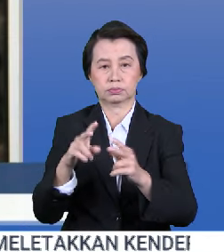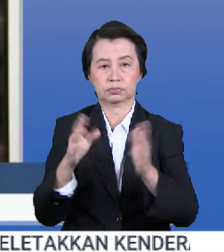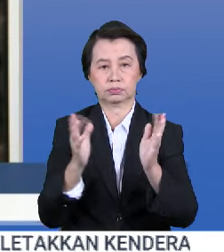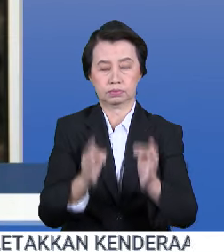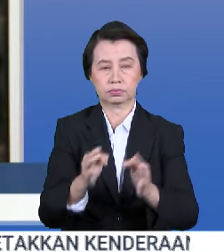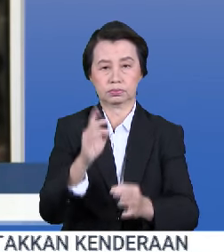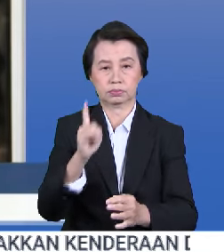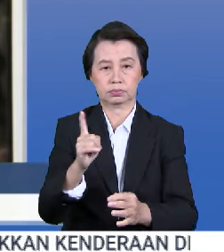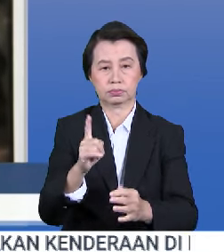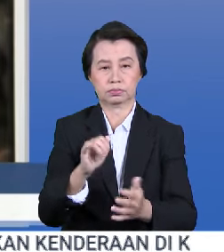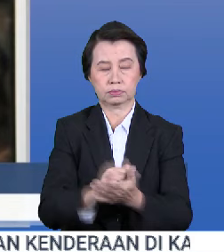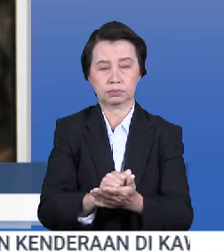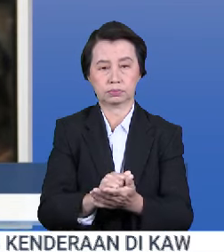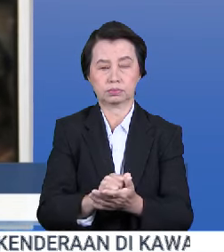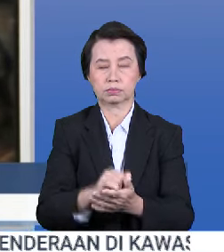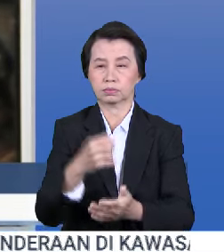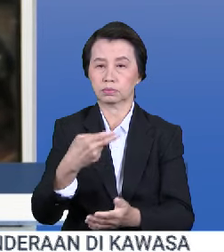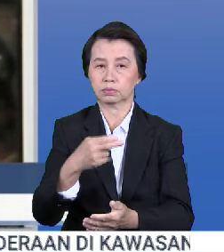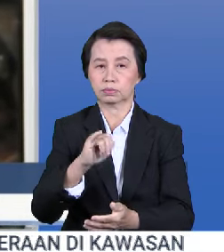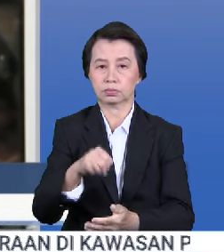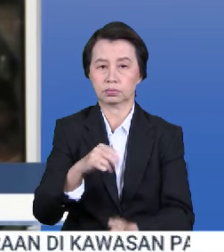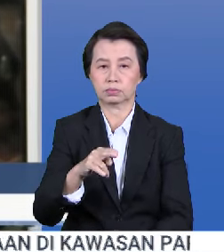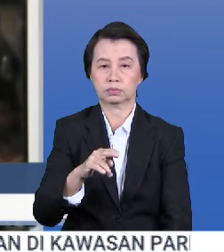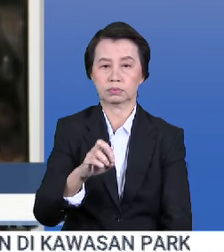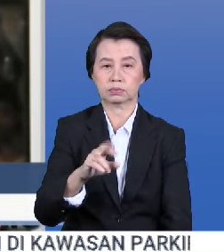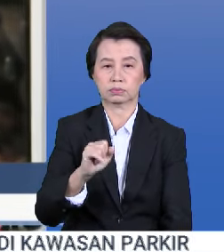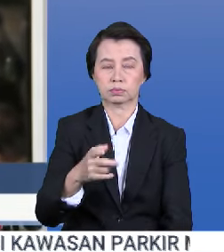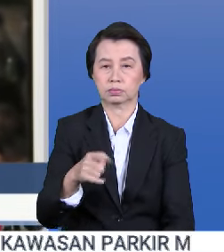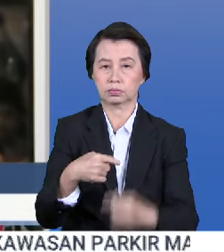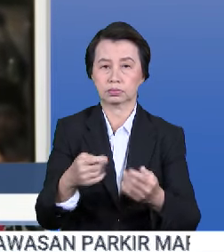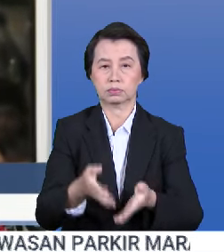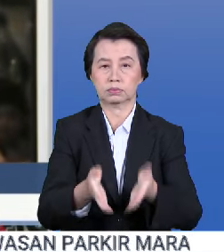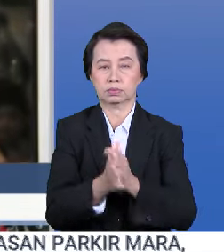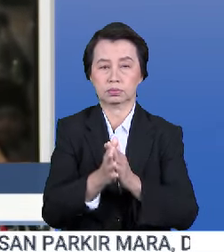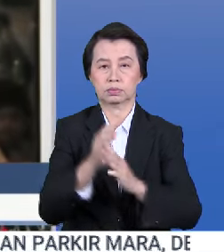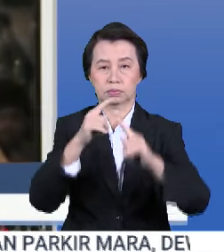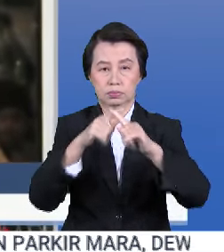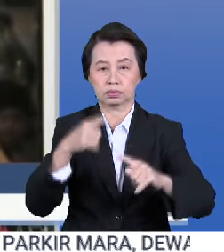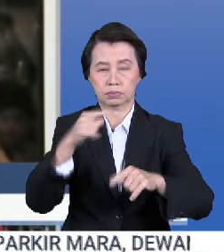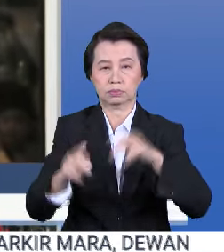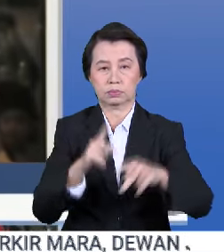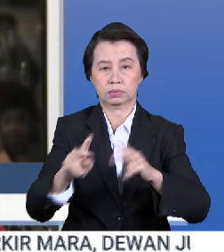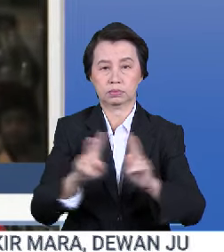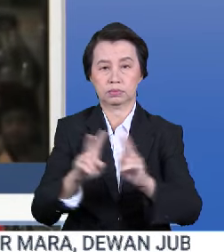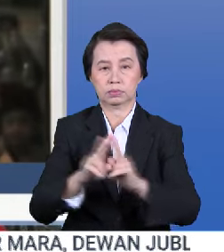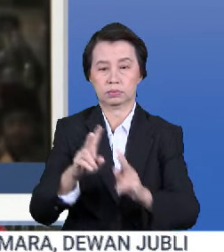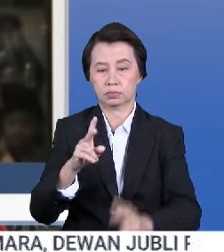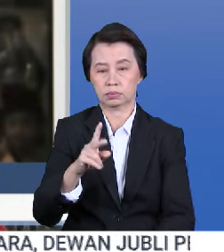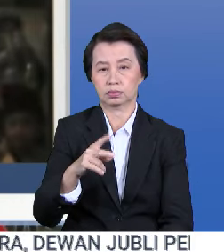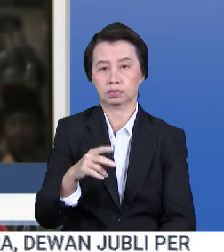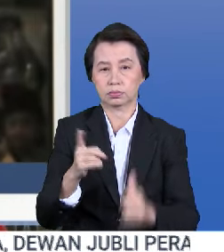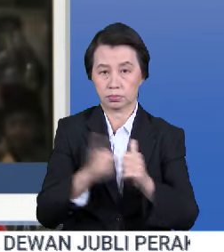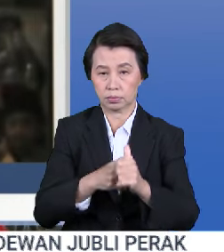di pekarangan Surau Taman hijrah semujan bercakap mengenai pemohonan pembinaan dewan untuk kegunaan penduduk Kampung hijrah pasal 1